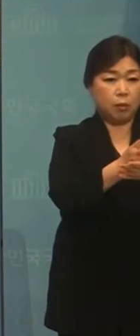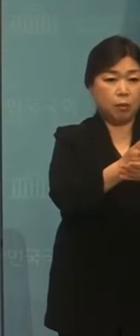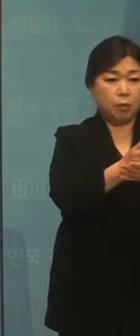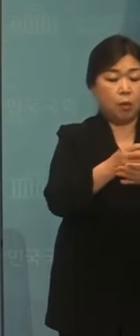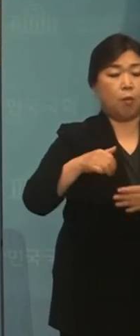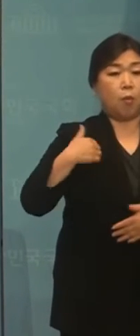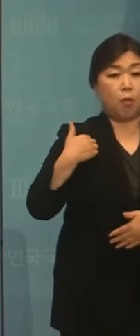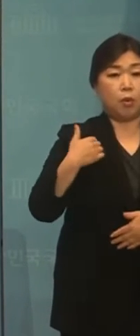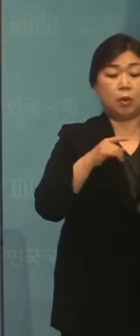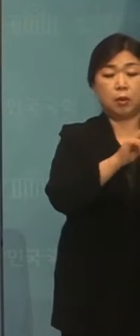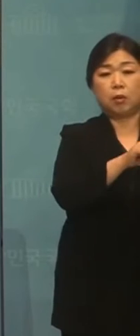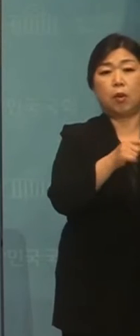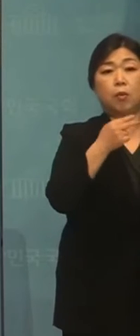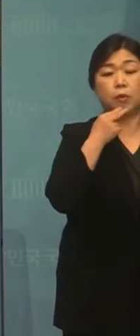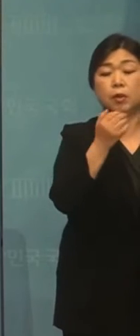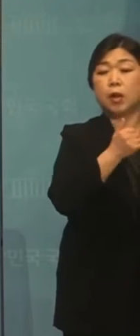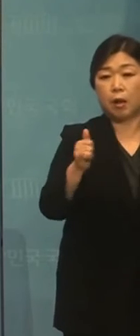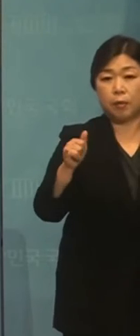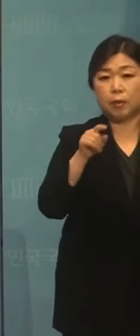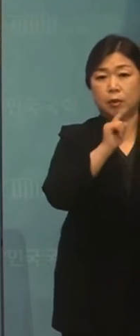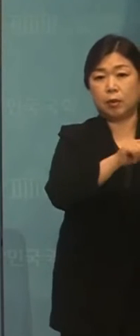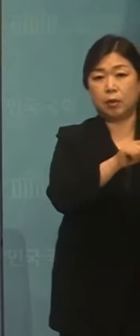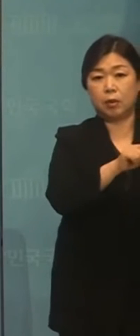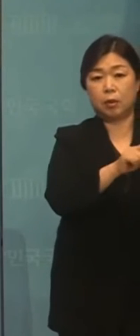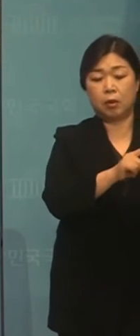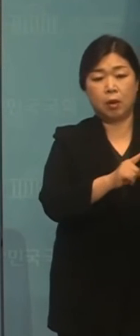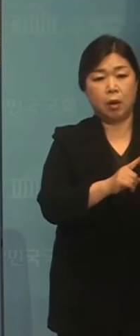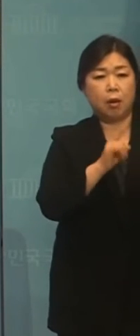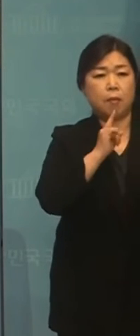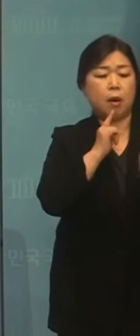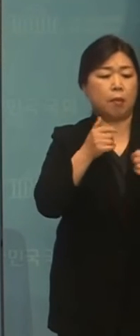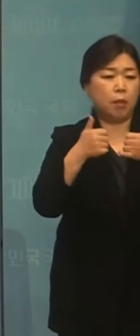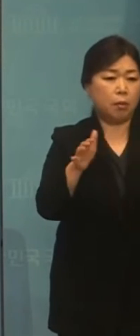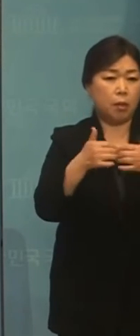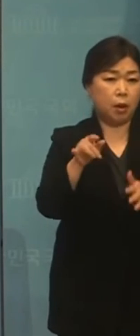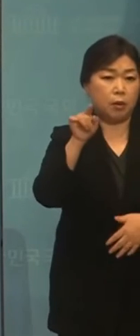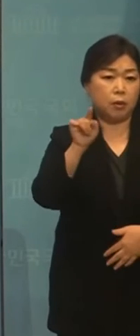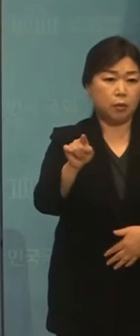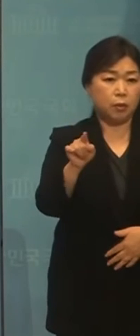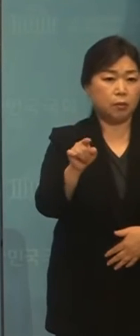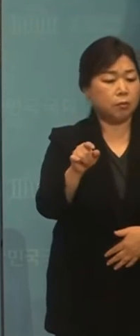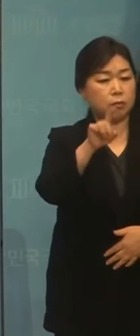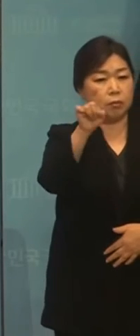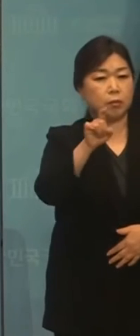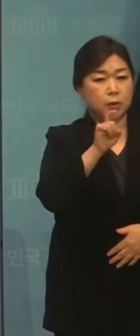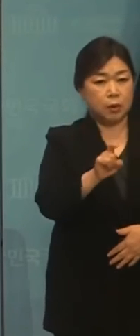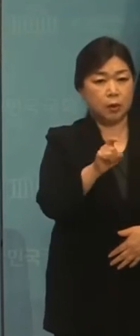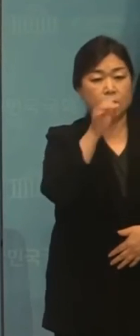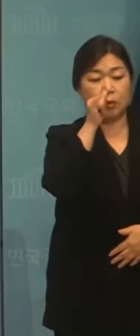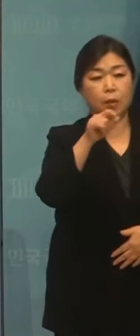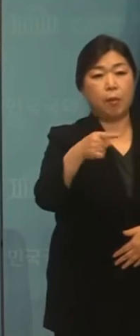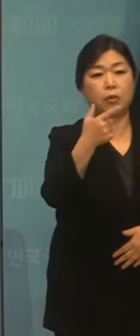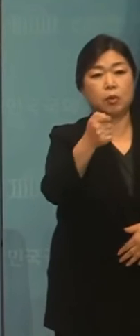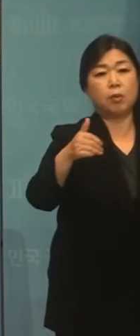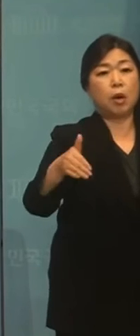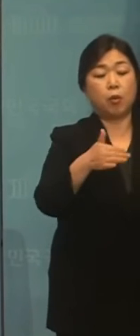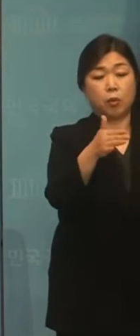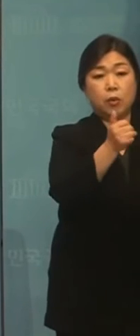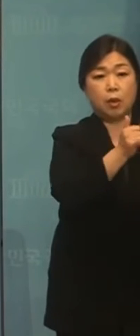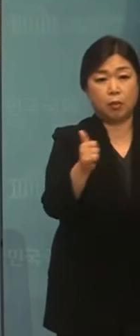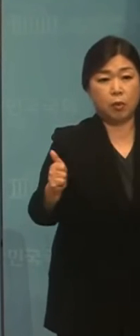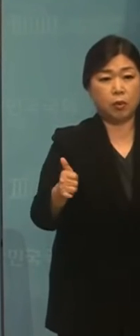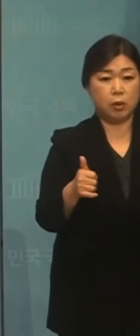없는 윤호중 위원장이 이런 망언을 했다는 것에 160만 강원도민과